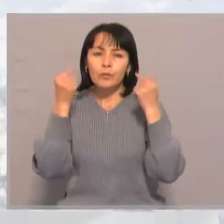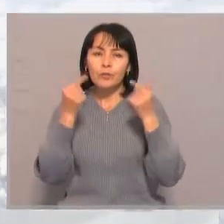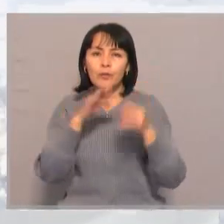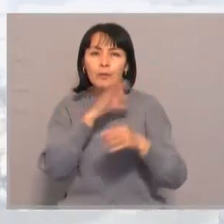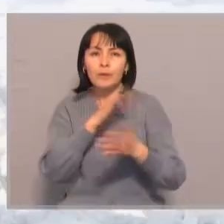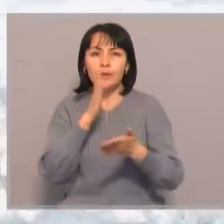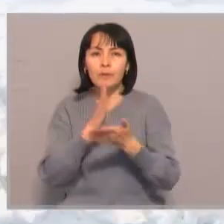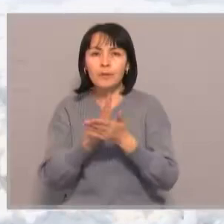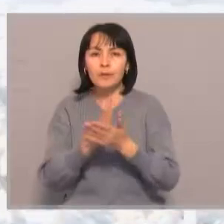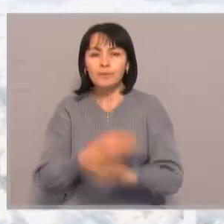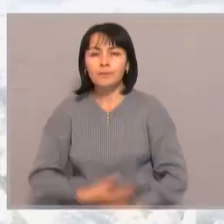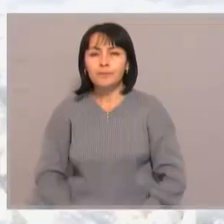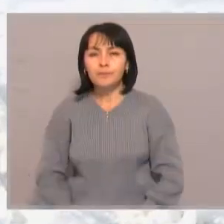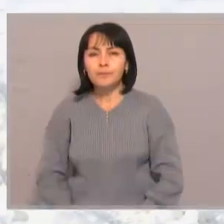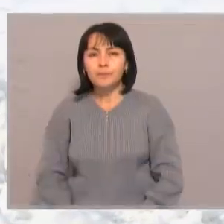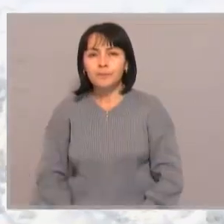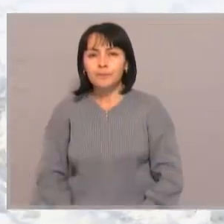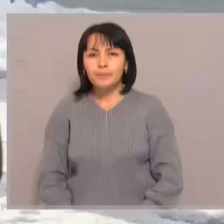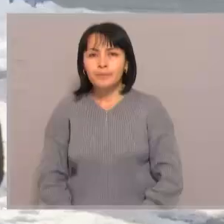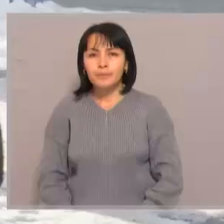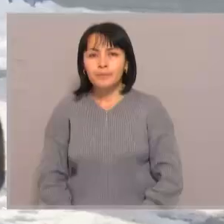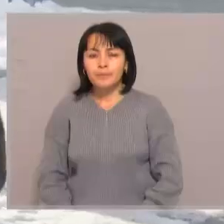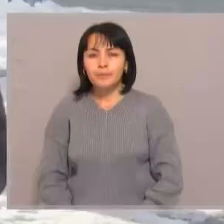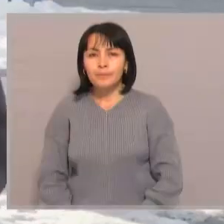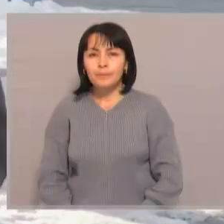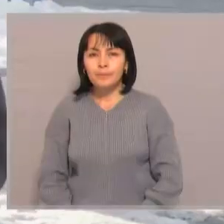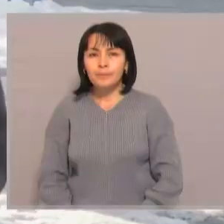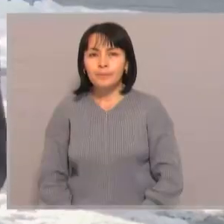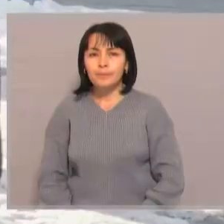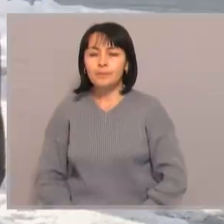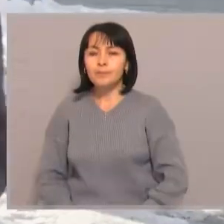пайдасы көп екен. Гүлжауһар Ахметқызы, Нұркен Шалбиев, Бақыт Байларов, жаңалықтар.